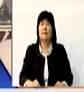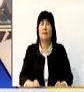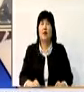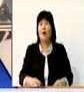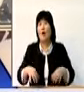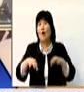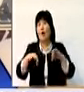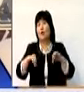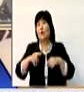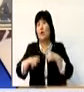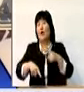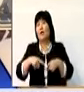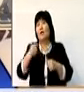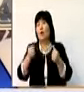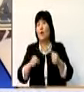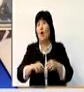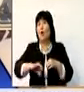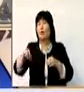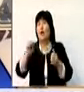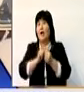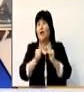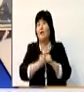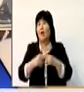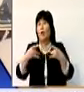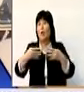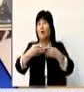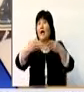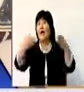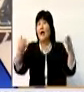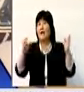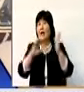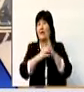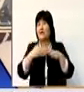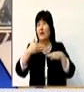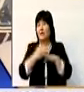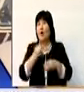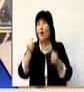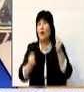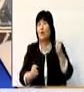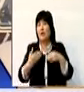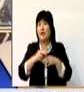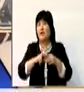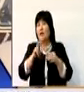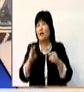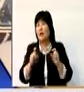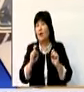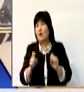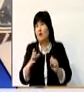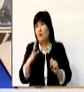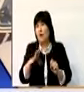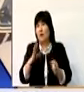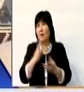Жолда келе жатып, келесі бір көліктен ұшқан тас көлігіміздің алдыңғы терезесін сындырды. Жүргізуші терезеден шығып отыруға мәжбүр